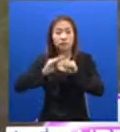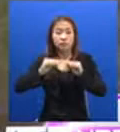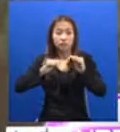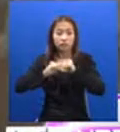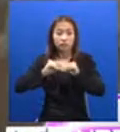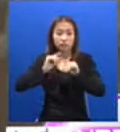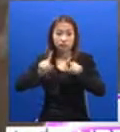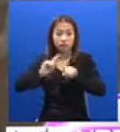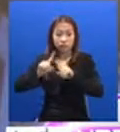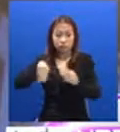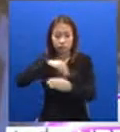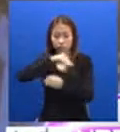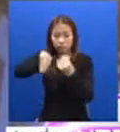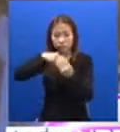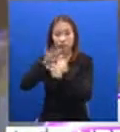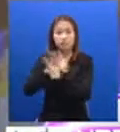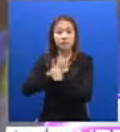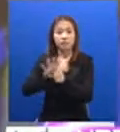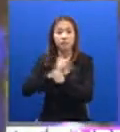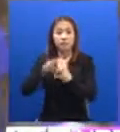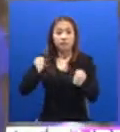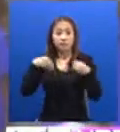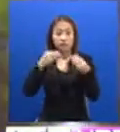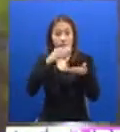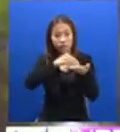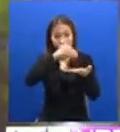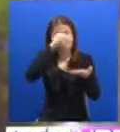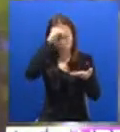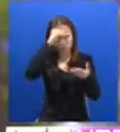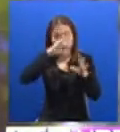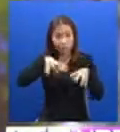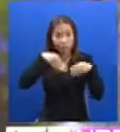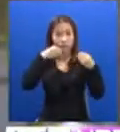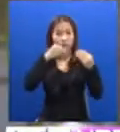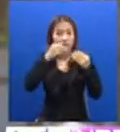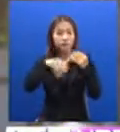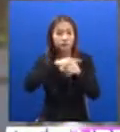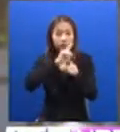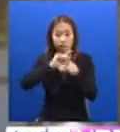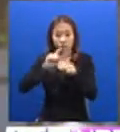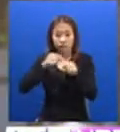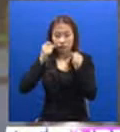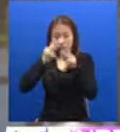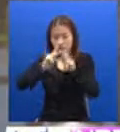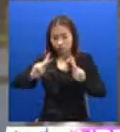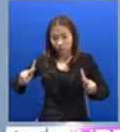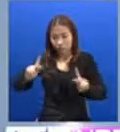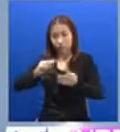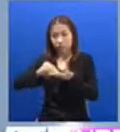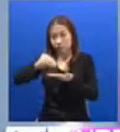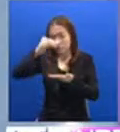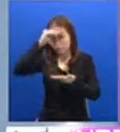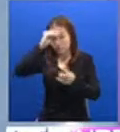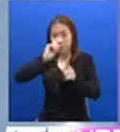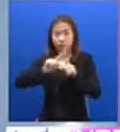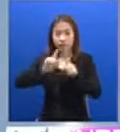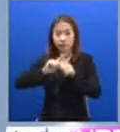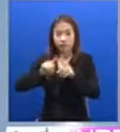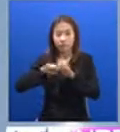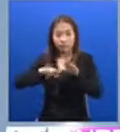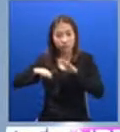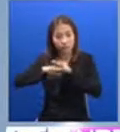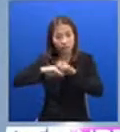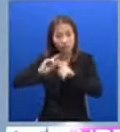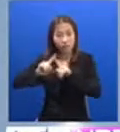ตามหลักปรัชญาเศรษฐกิจพอเพียงด้านการศึกษาภายใต้การดำเนินงานของสำนักงานคณะกรรมการการศึกษาขั้นพื้น